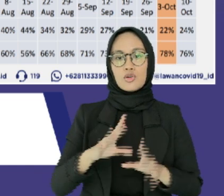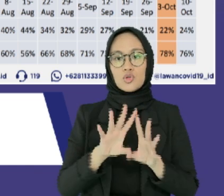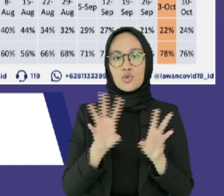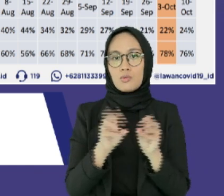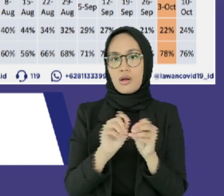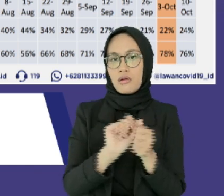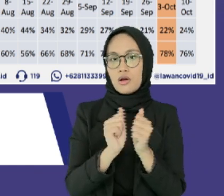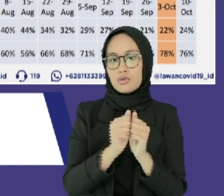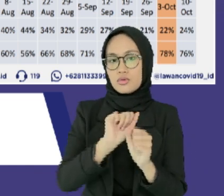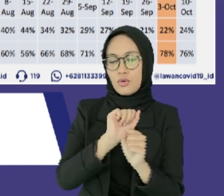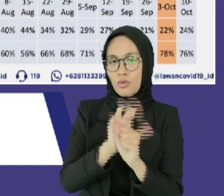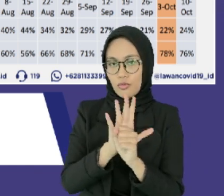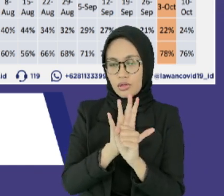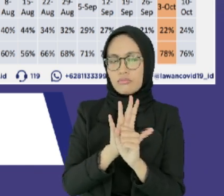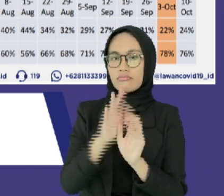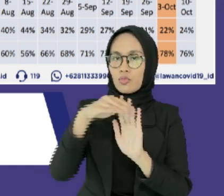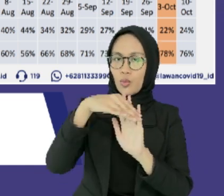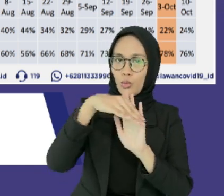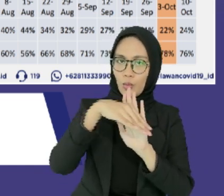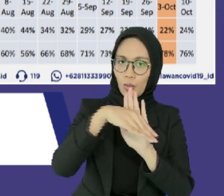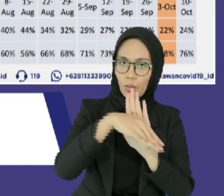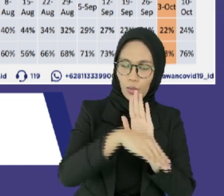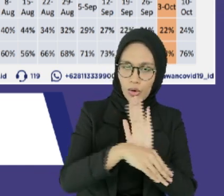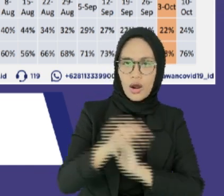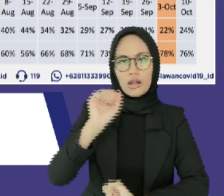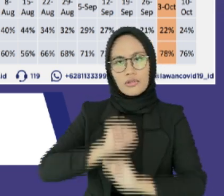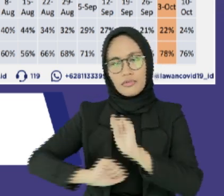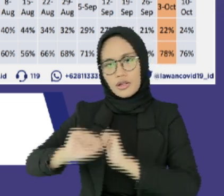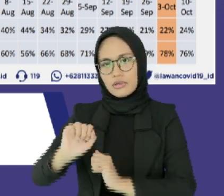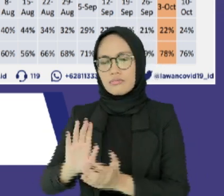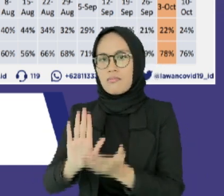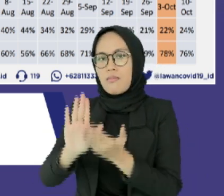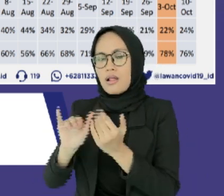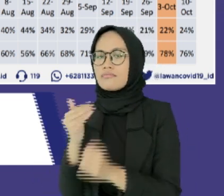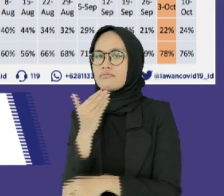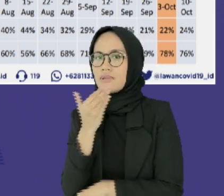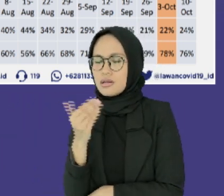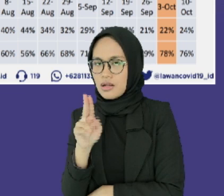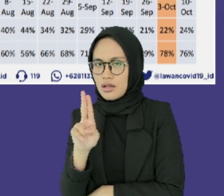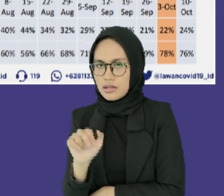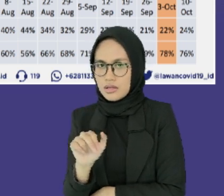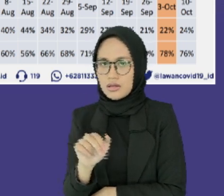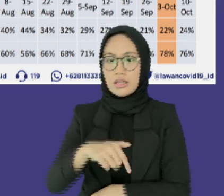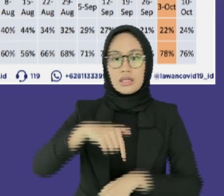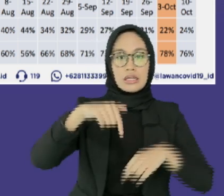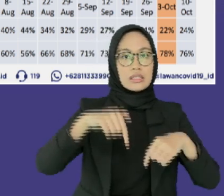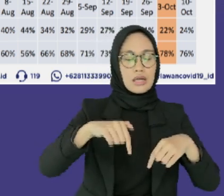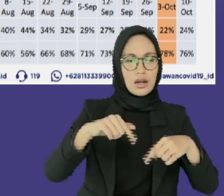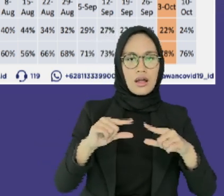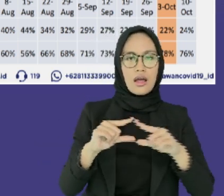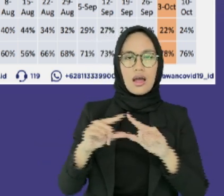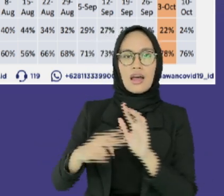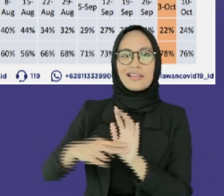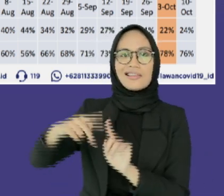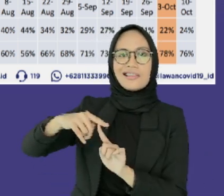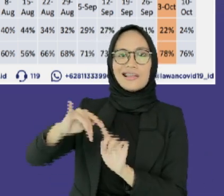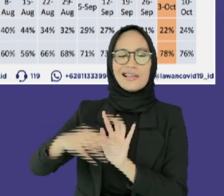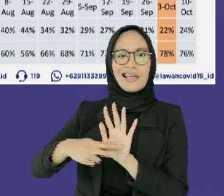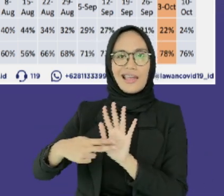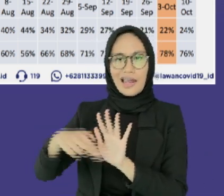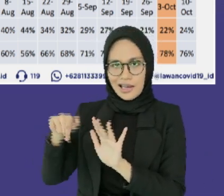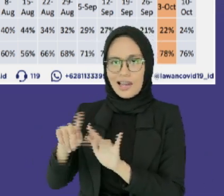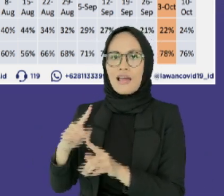penurunan kasus dan peningkatan kembali aktivitas sosial-ekonomi maka tes antigen pun kembali mendominasi